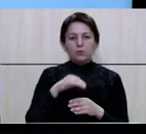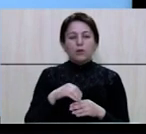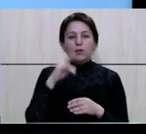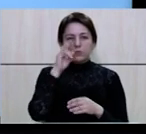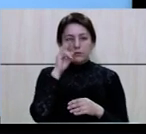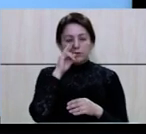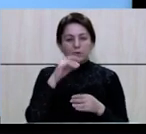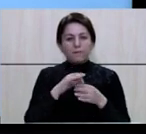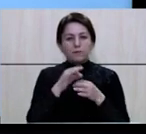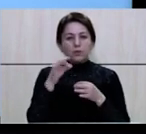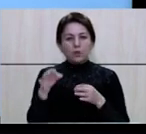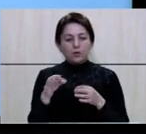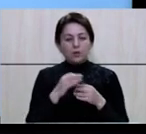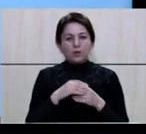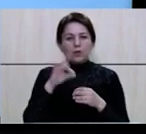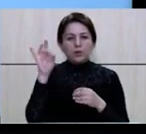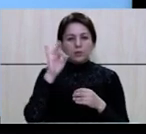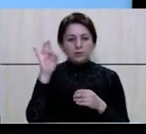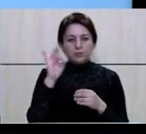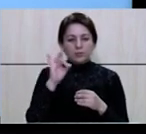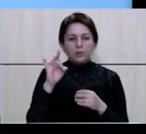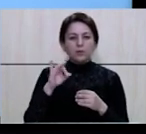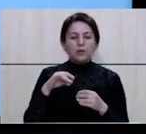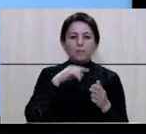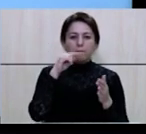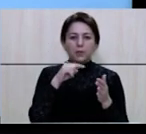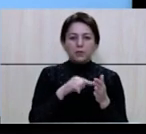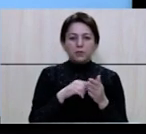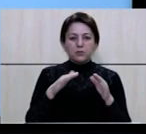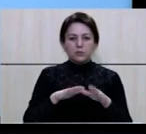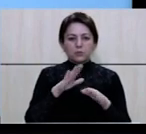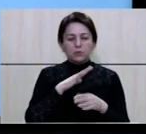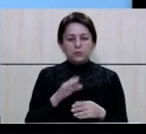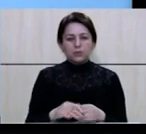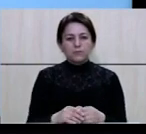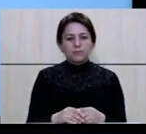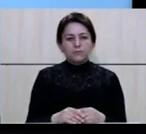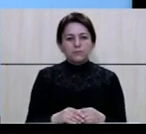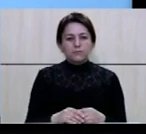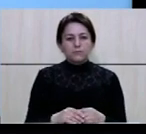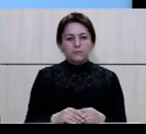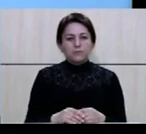Samarqand viloyati respublikamizning markazida joylashgan.